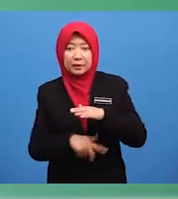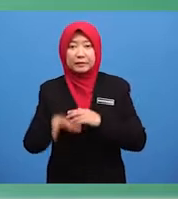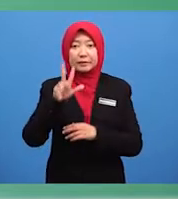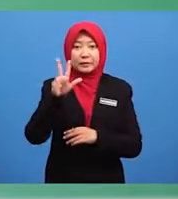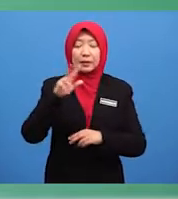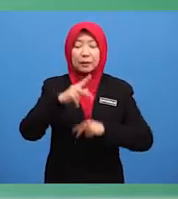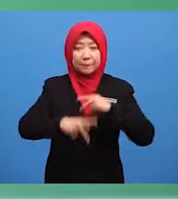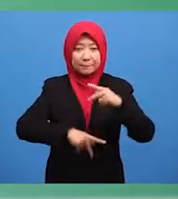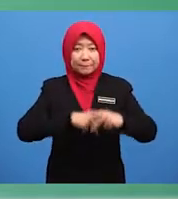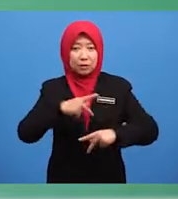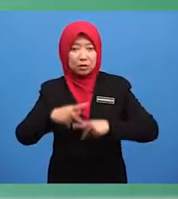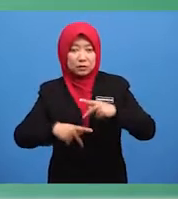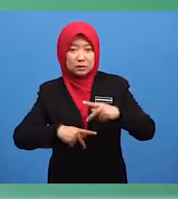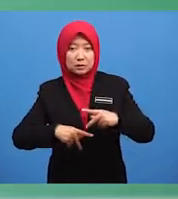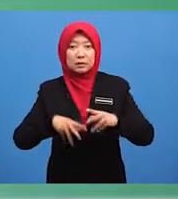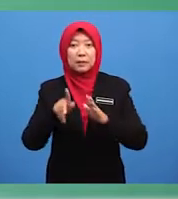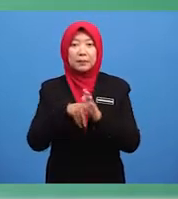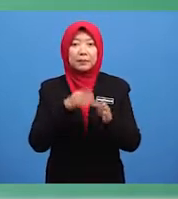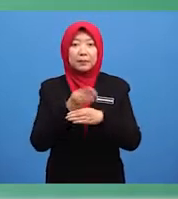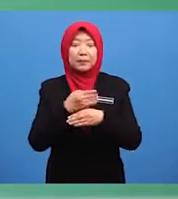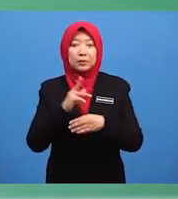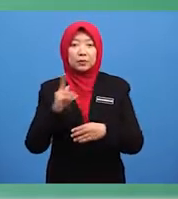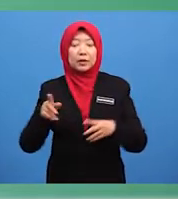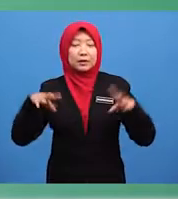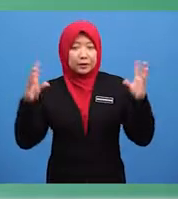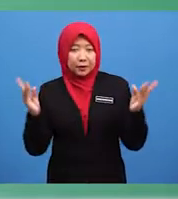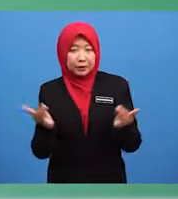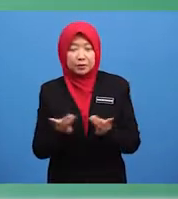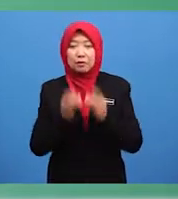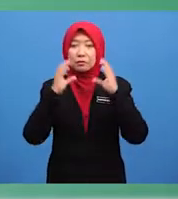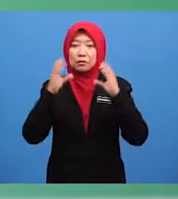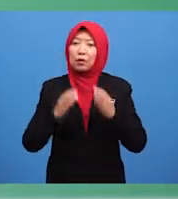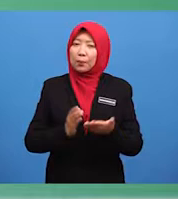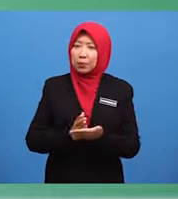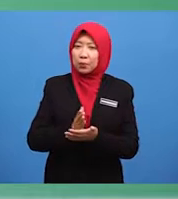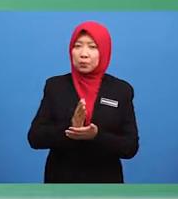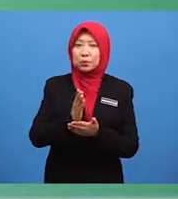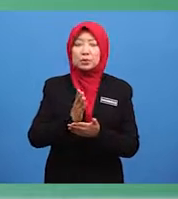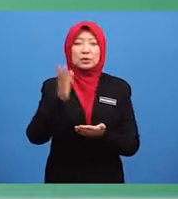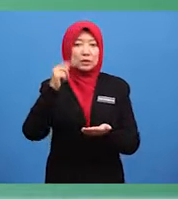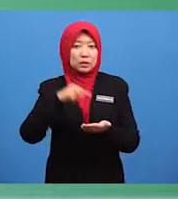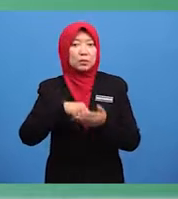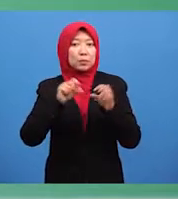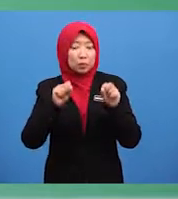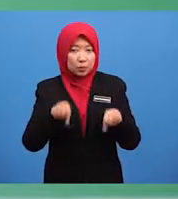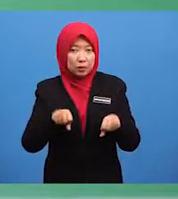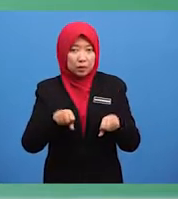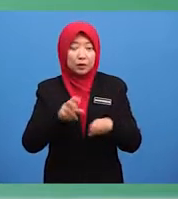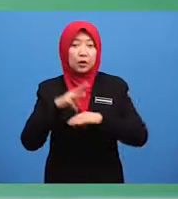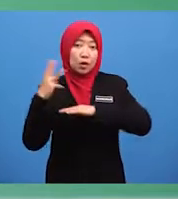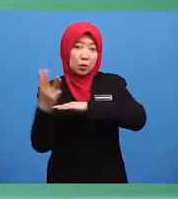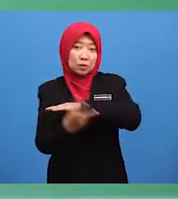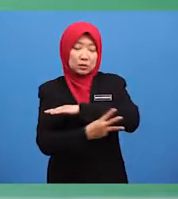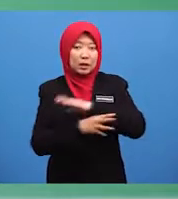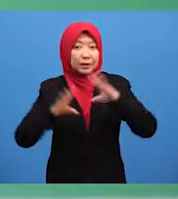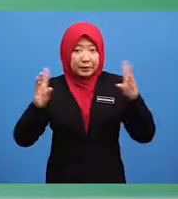proses pembentukan delta secara berterusan. Keadaan inilah membolehkan kawasan